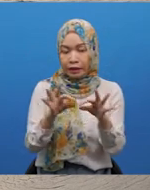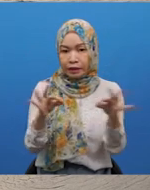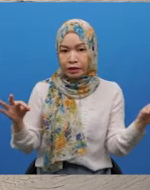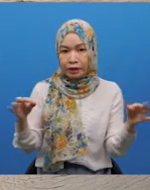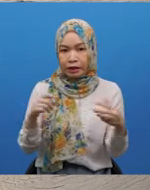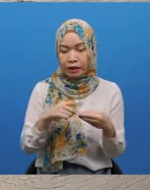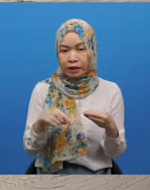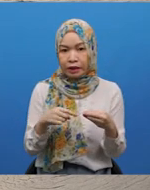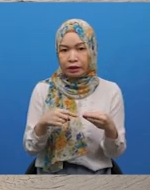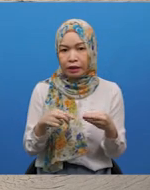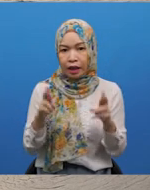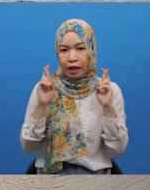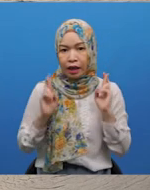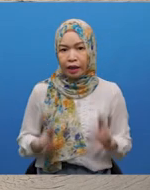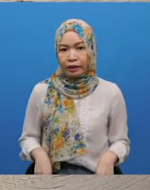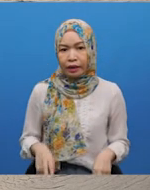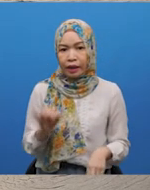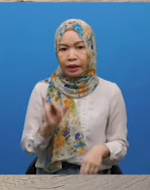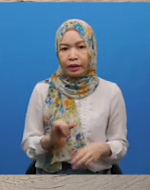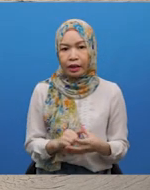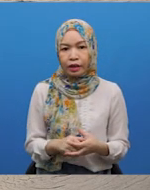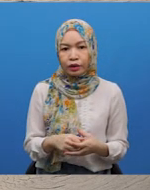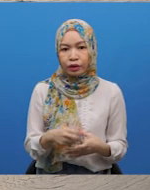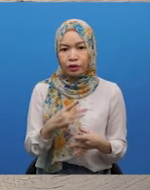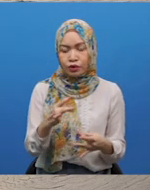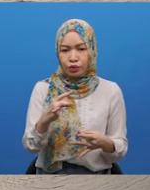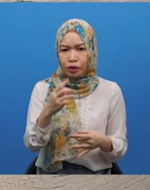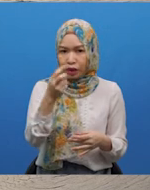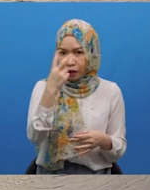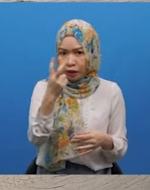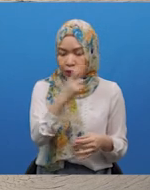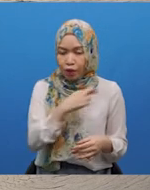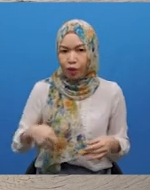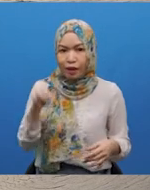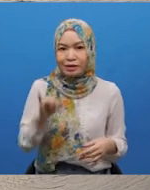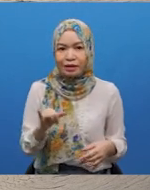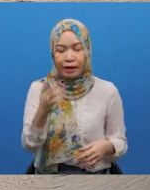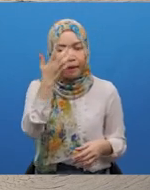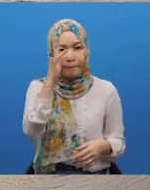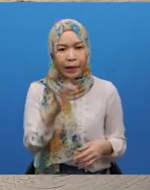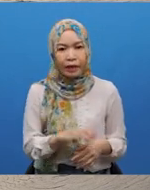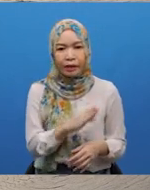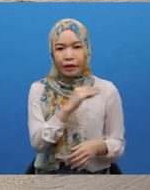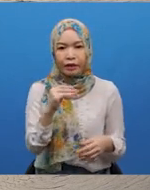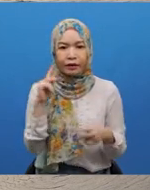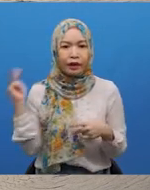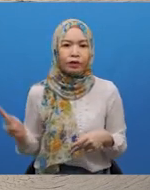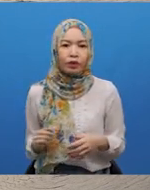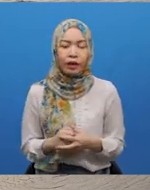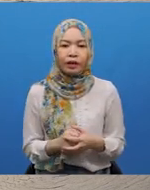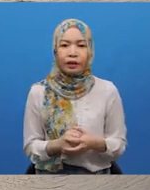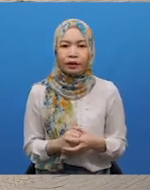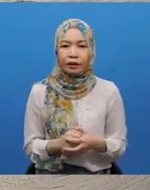begitu kagum akan baginda yang gagah perkasa. Baginda amat disenangi oleh